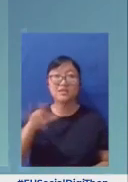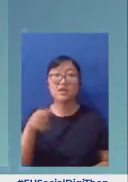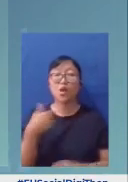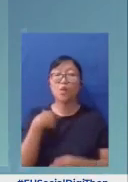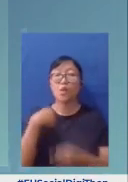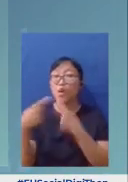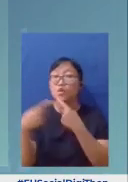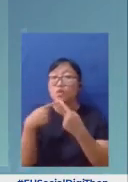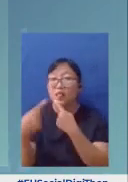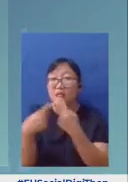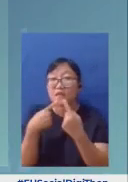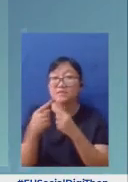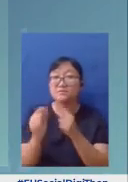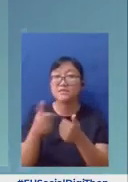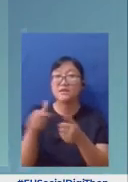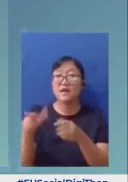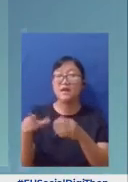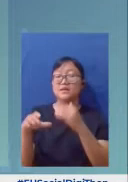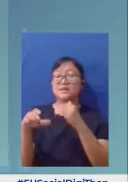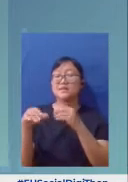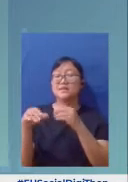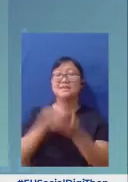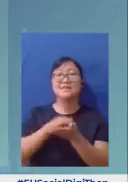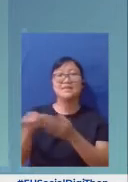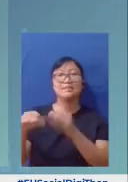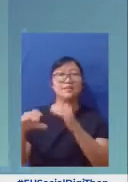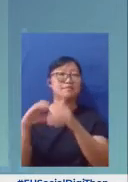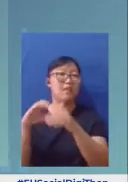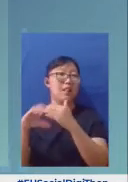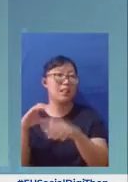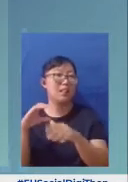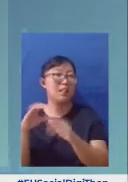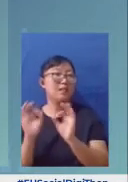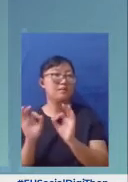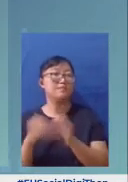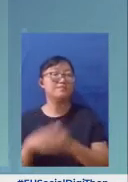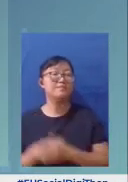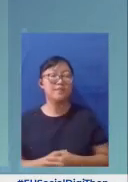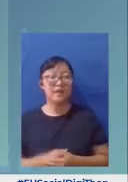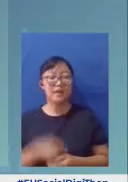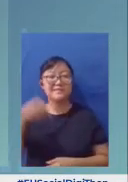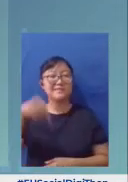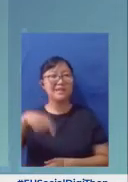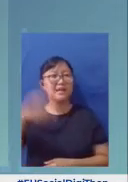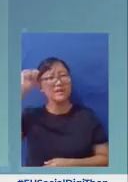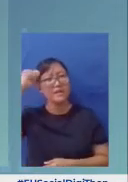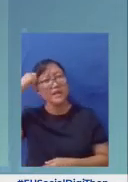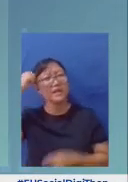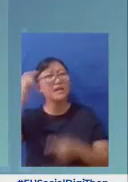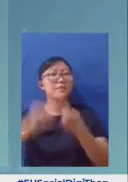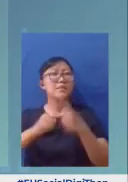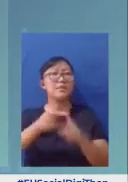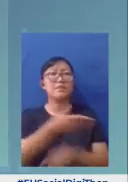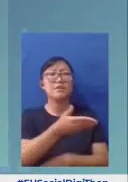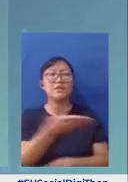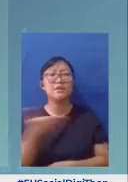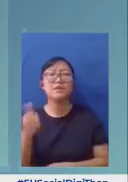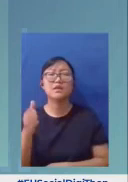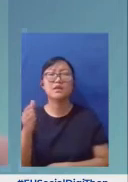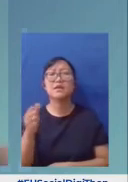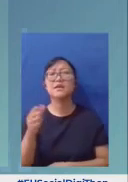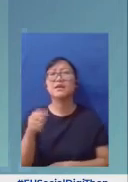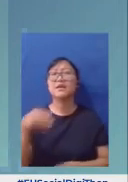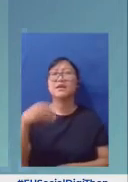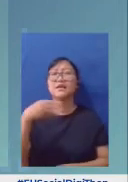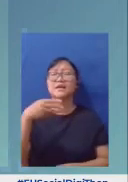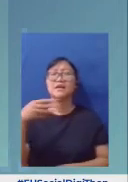dihubungi saja emailnya. Nah, kembali saya mengingatkan untuk teman-teman peserta IU Social Digiton, yuk mulai memikirkan nih solusi